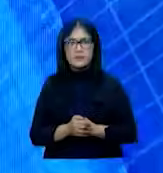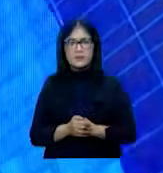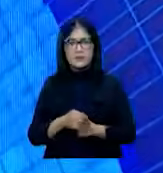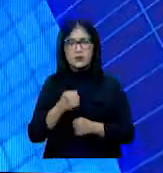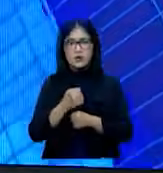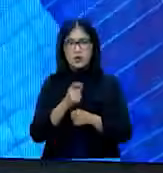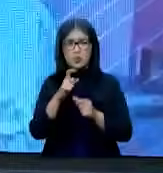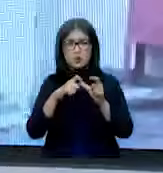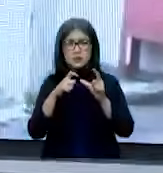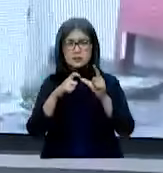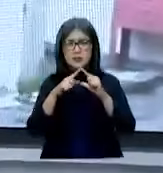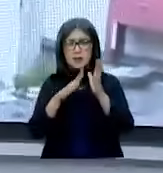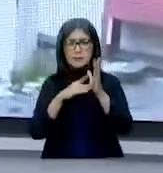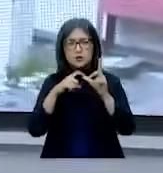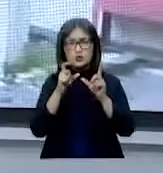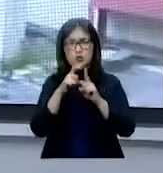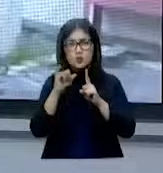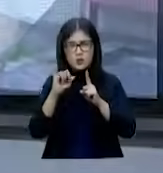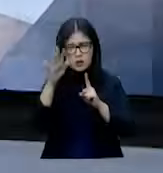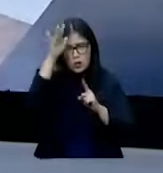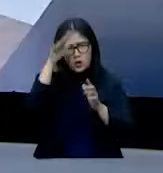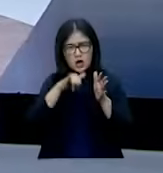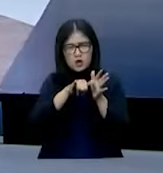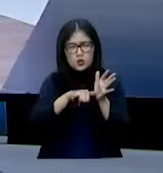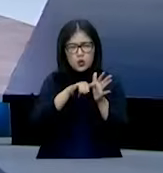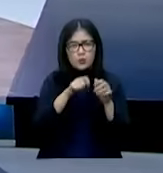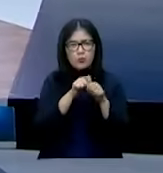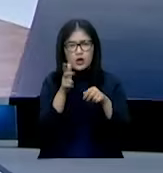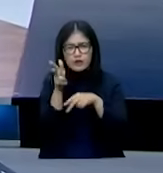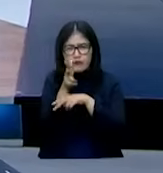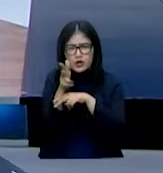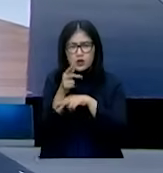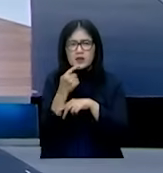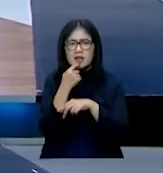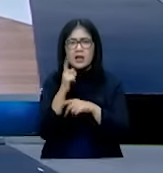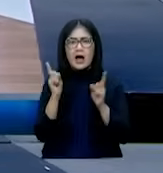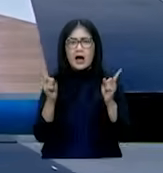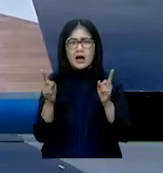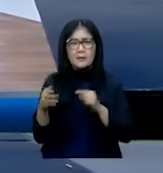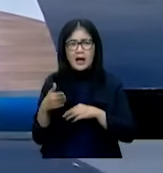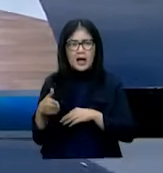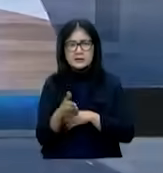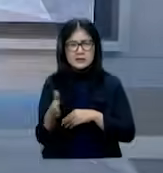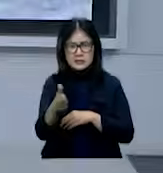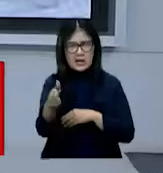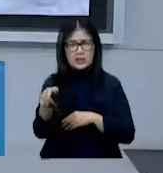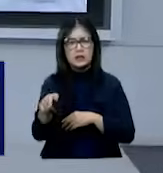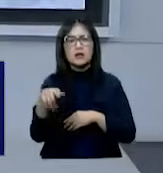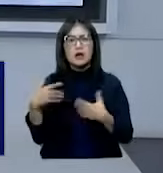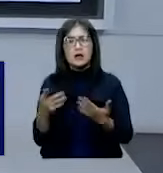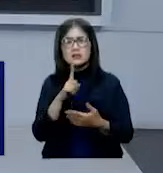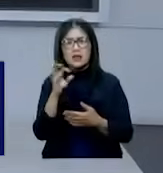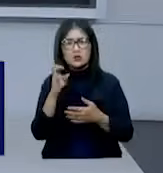Pemirsa, Gus Samsudin, YouTuber yang membuat video ajaran sesat tukar pasangan, ternyata meraup ratusan juta rupiah per bulan